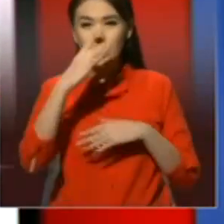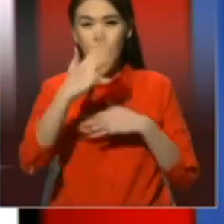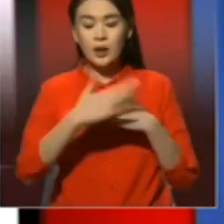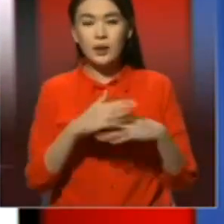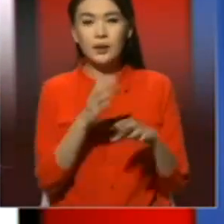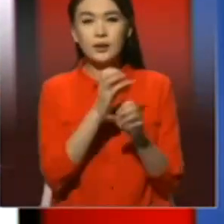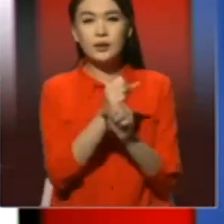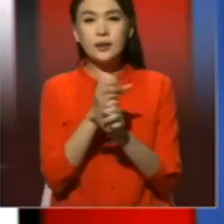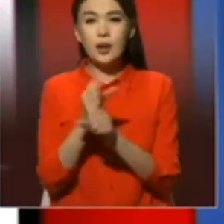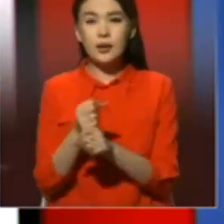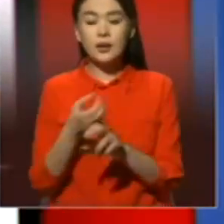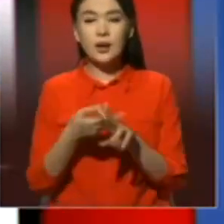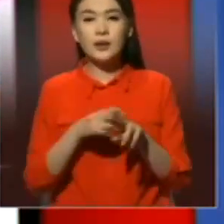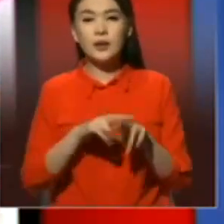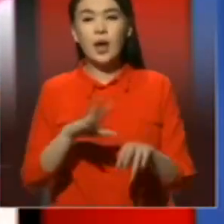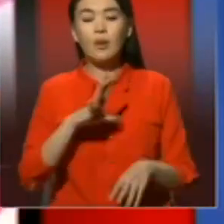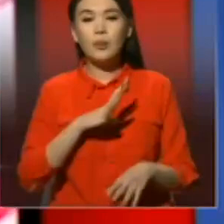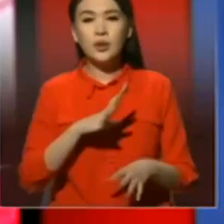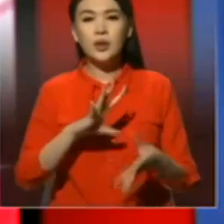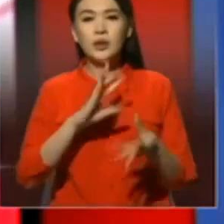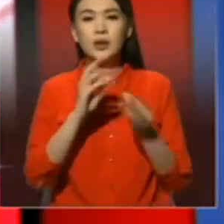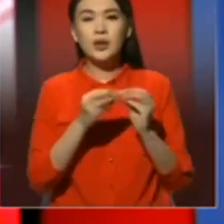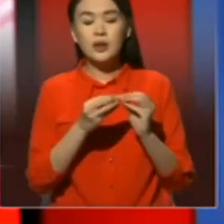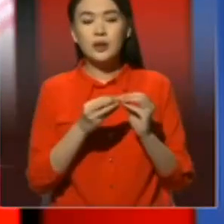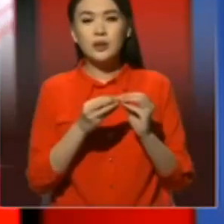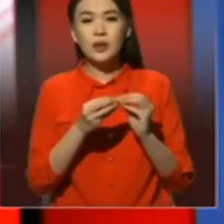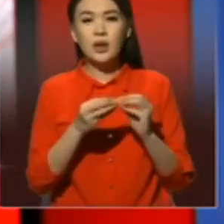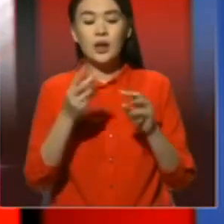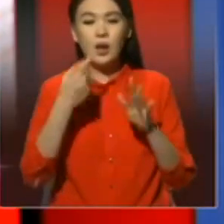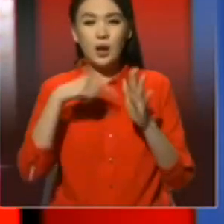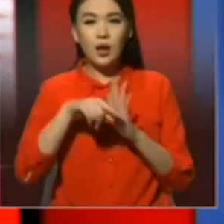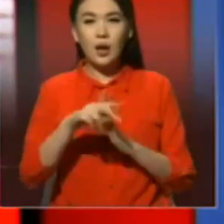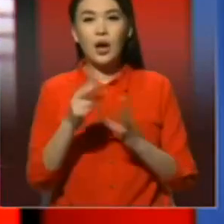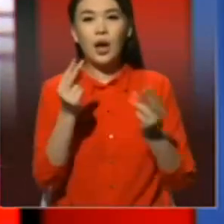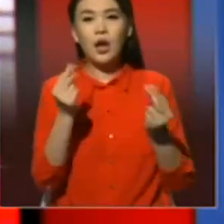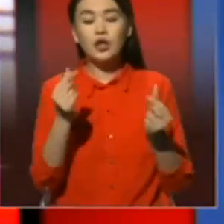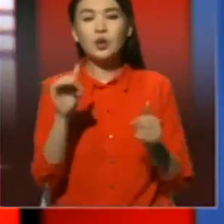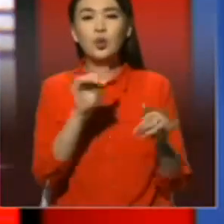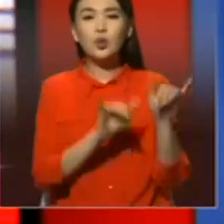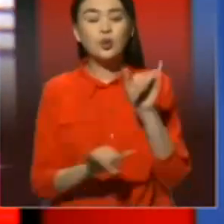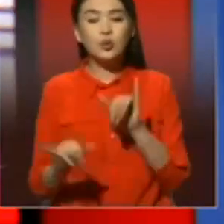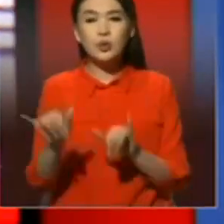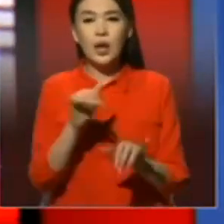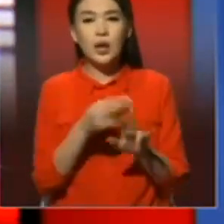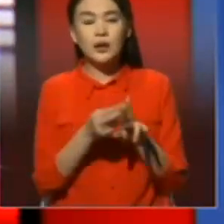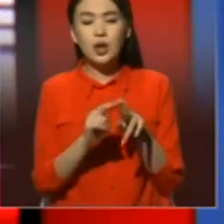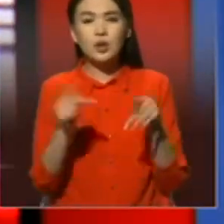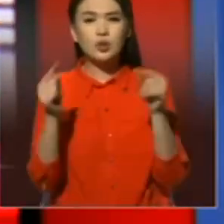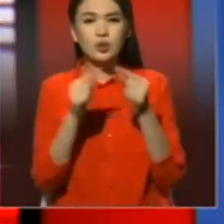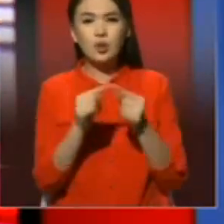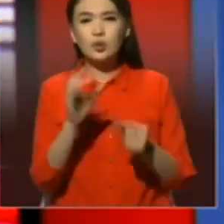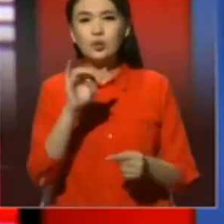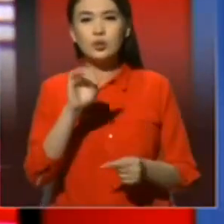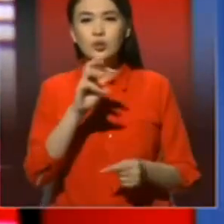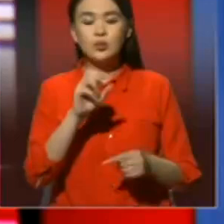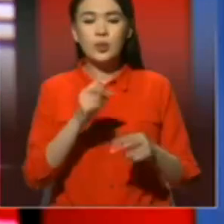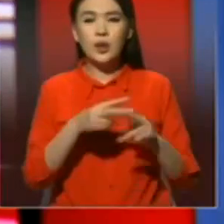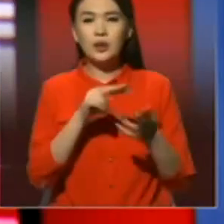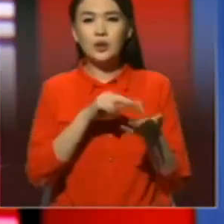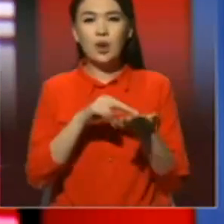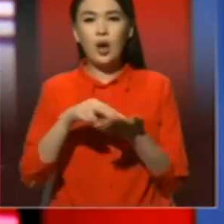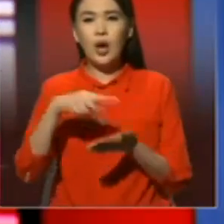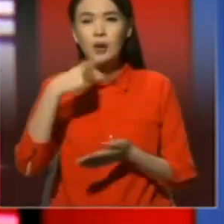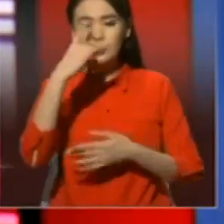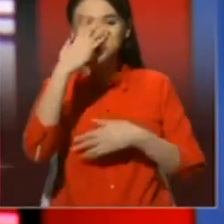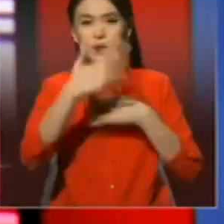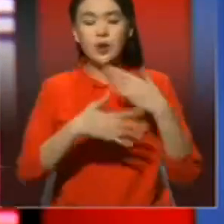қысқарды. Ал негізгі ол жерде ішін қарап шығатын болсақ, ол қаражаттар қайда кетеді? Қазір ол нақты сомасын айтып мен шатаспай ақ қояйын. Ол